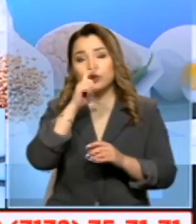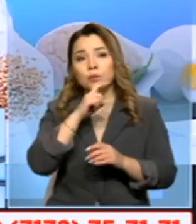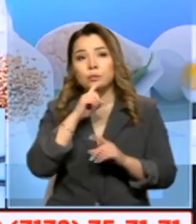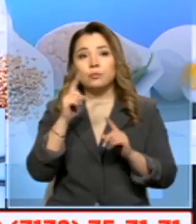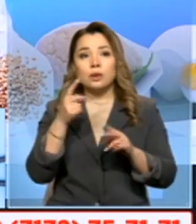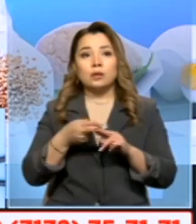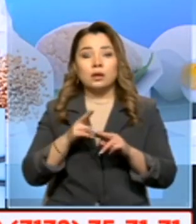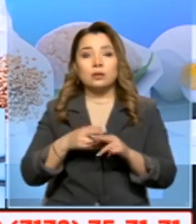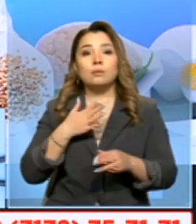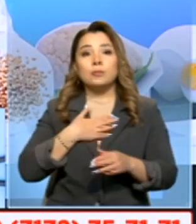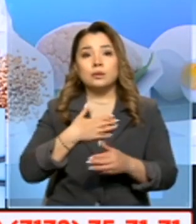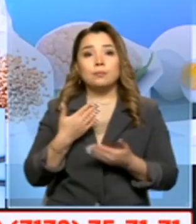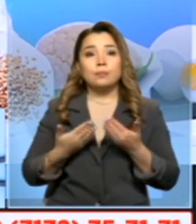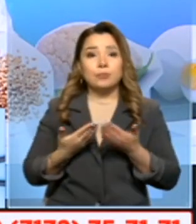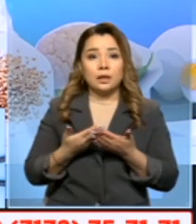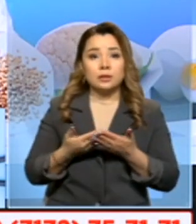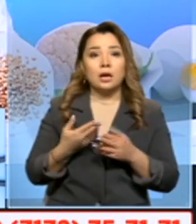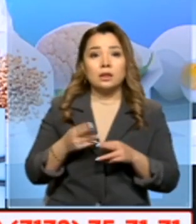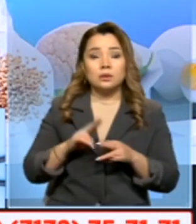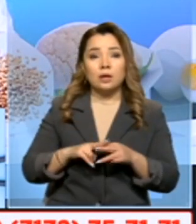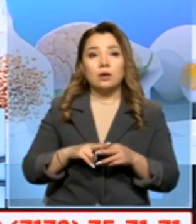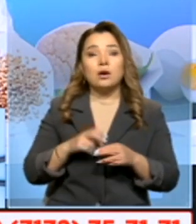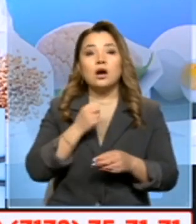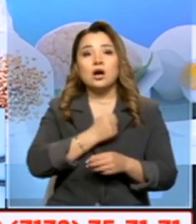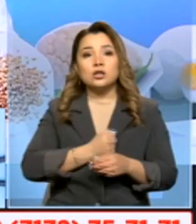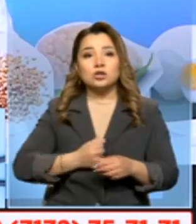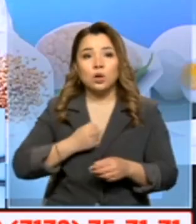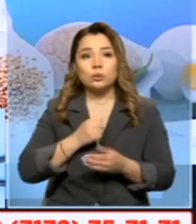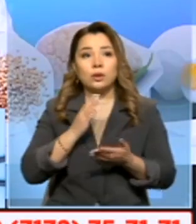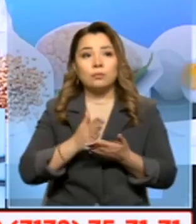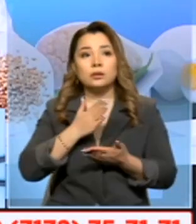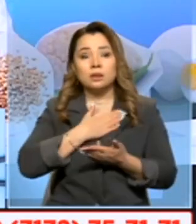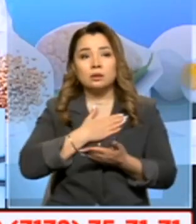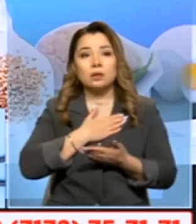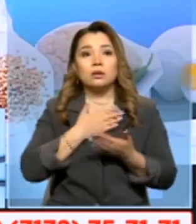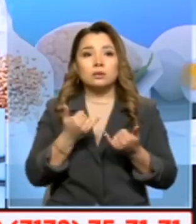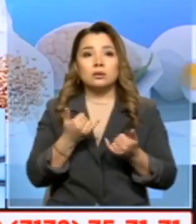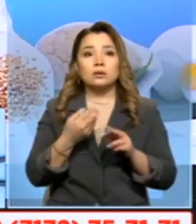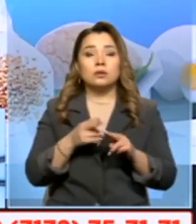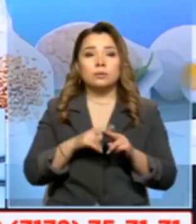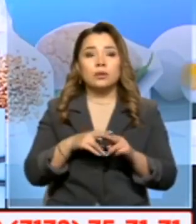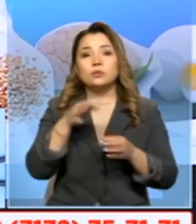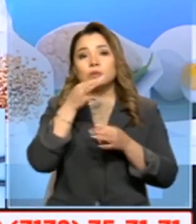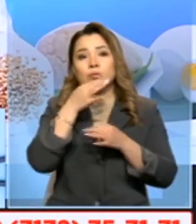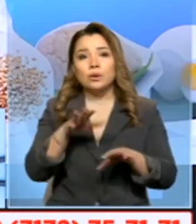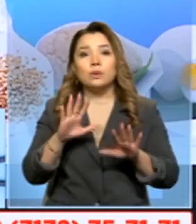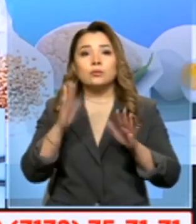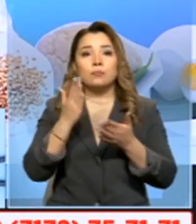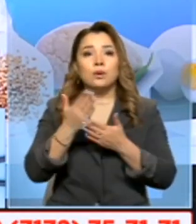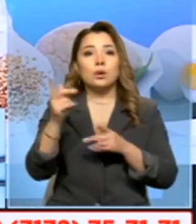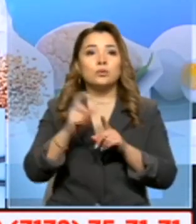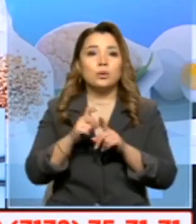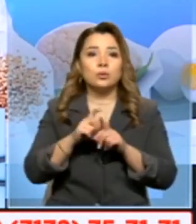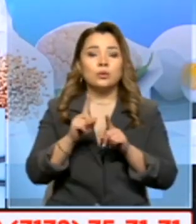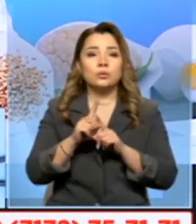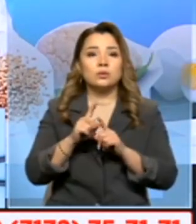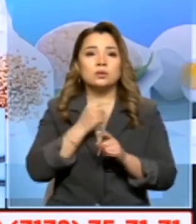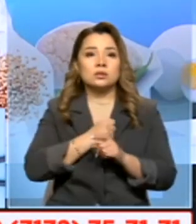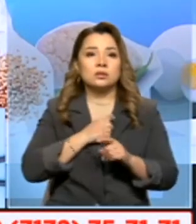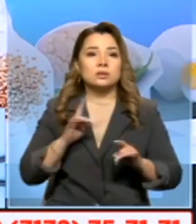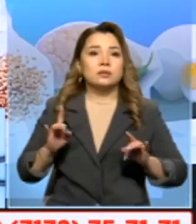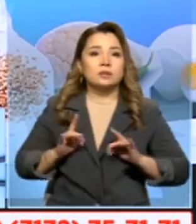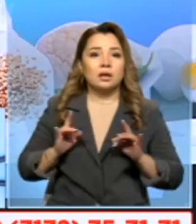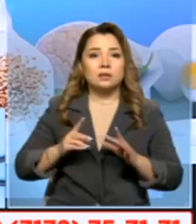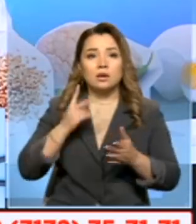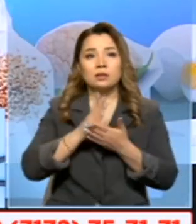да. Мысалы, мен жаңағындай ашуланшақпын. Мен мысалы жаңағындай кез келген біреудің сөйлегенінде менің жүйкемді